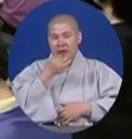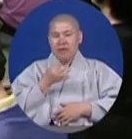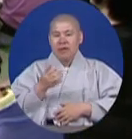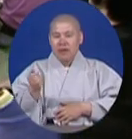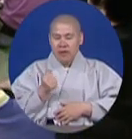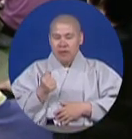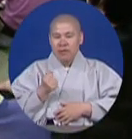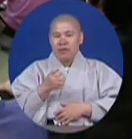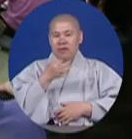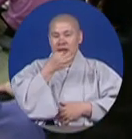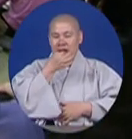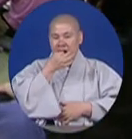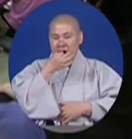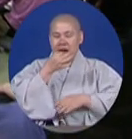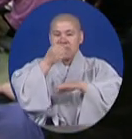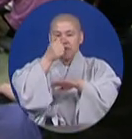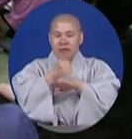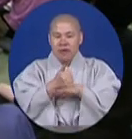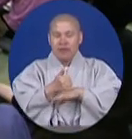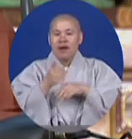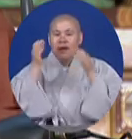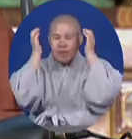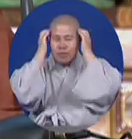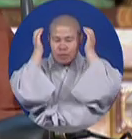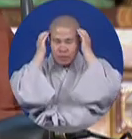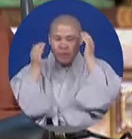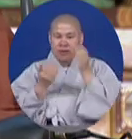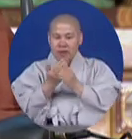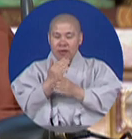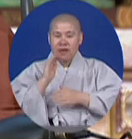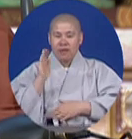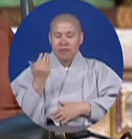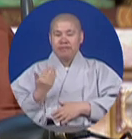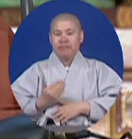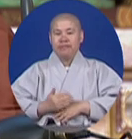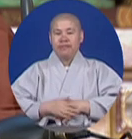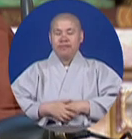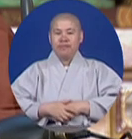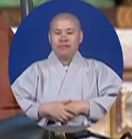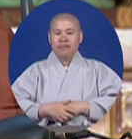그 탐심의 결과가 고통이 오는 거죠.